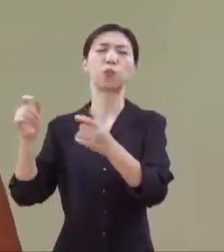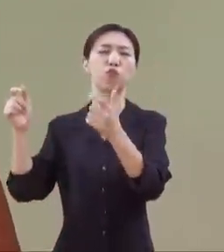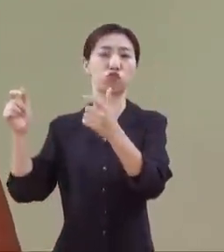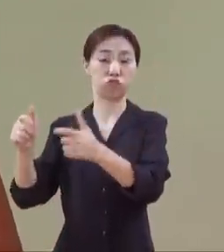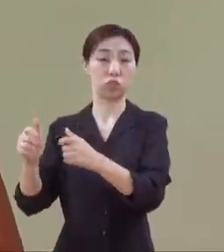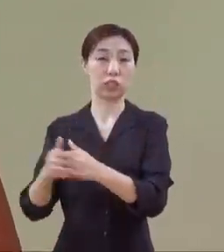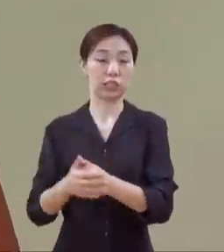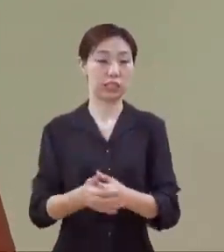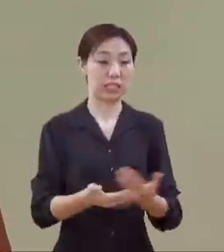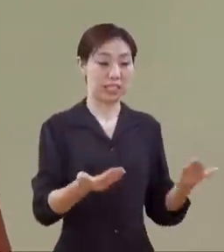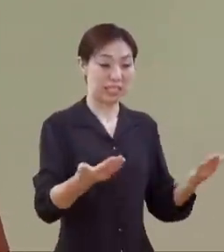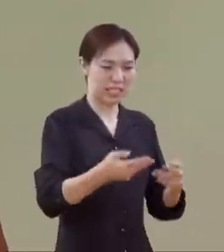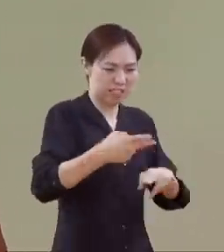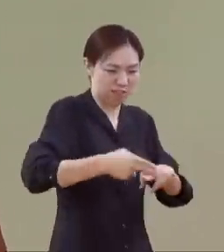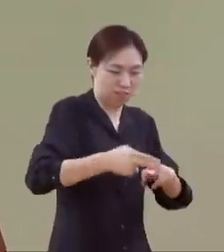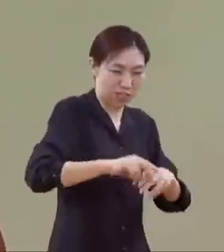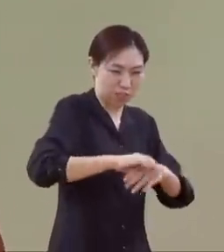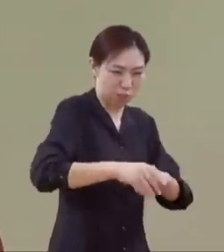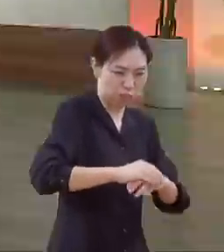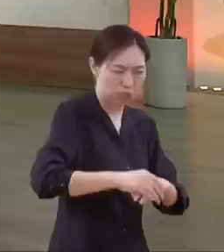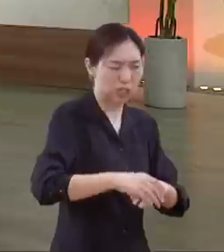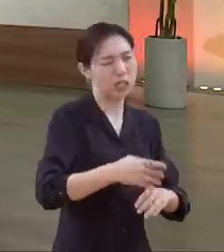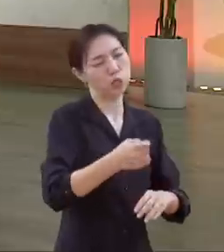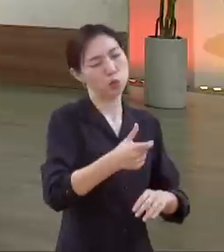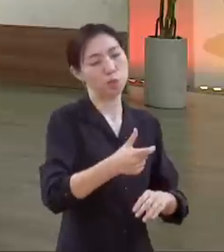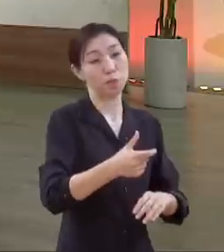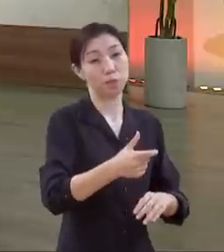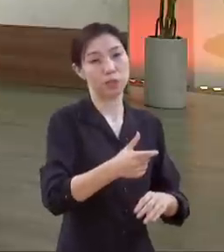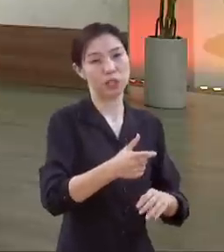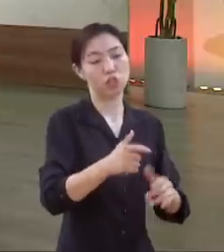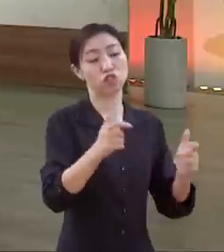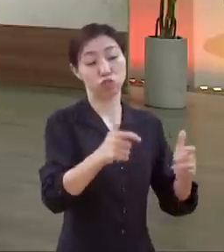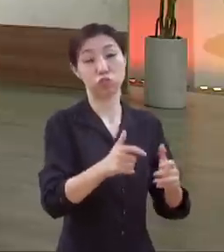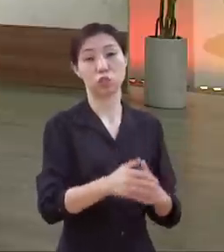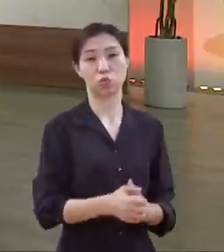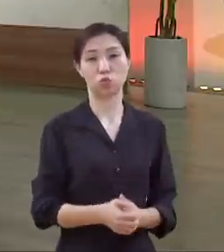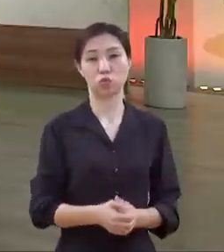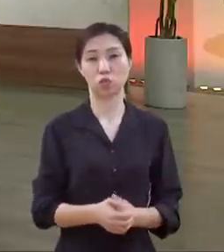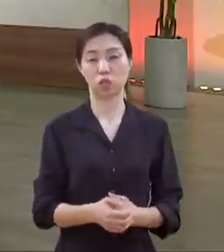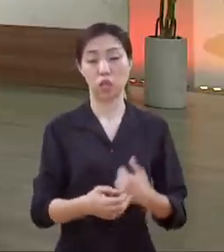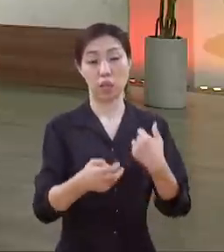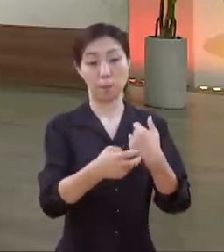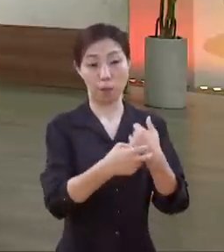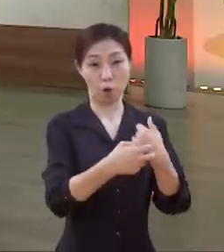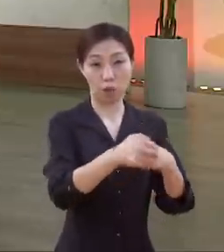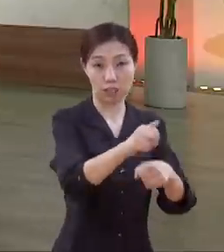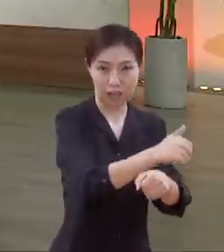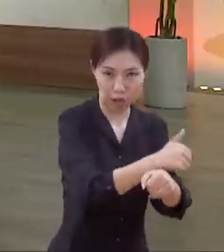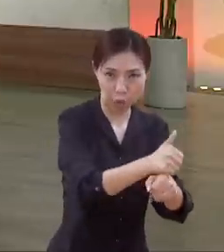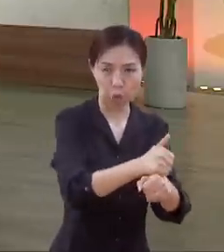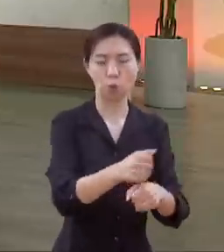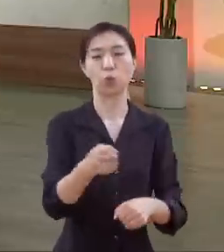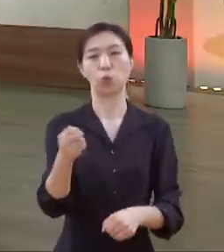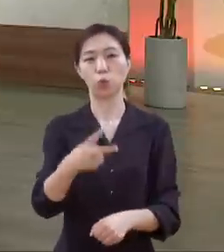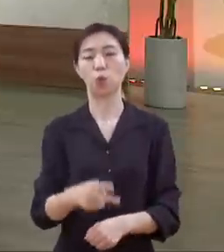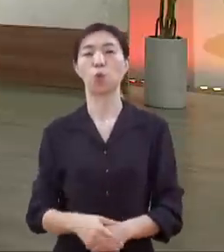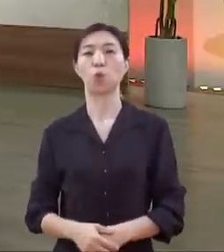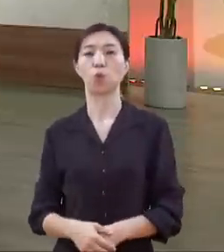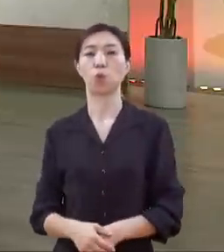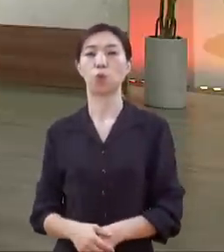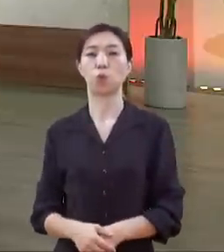좀 이렇게 내려놓고 그게 병원 치료 받으면서 직장을 열심히 이렇게 다니 직장이